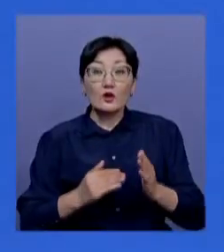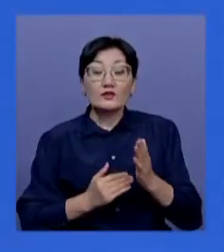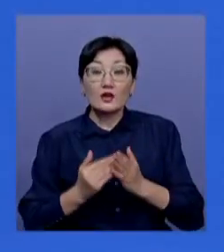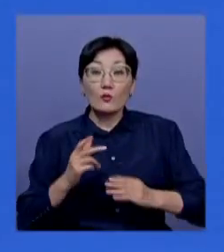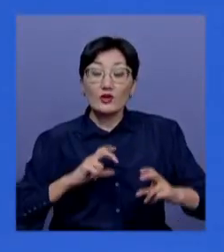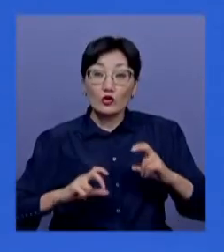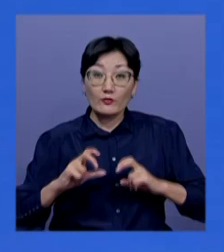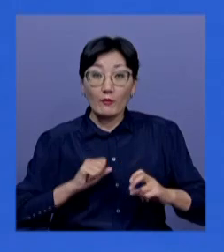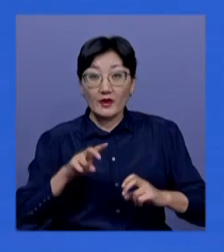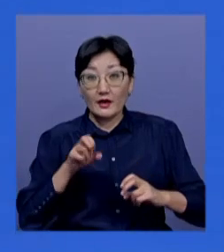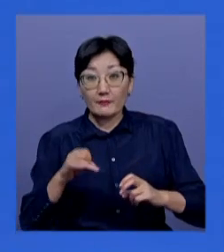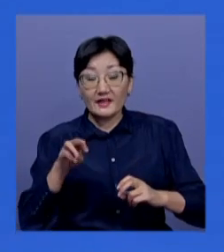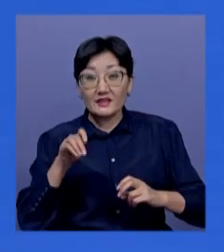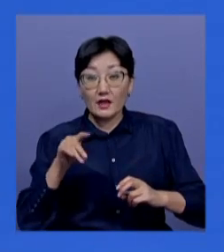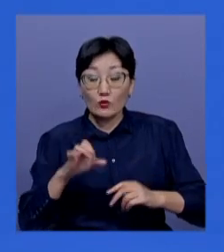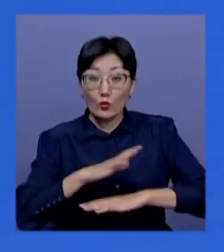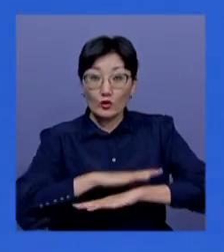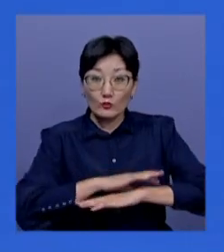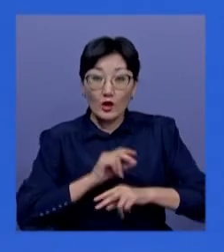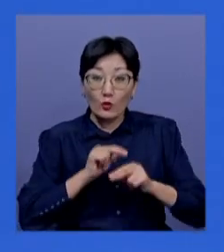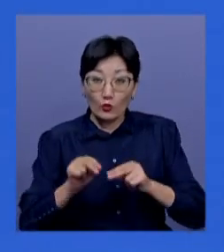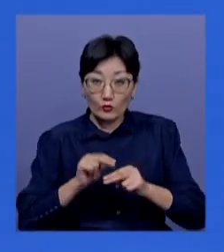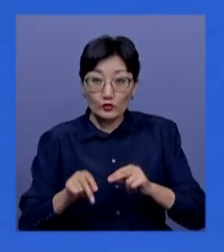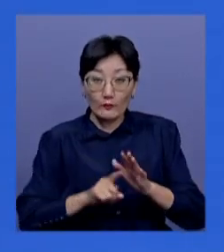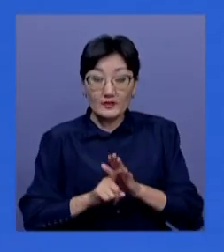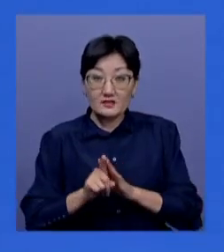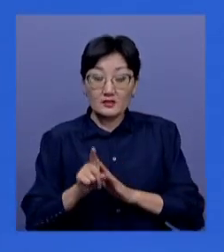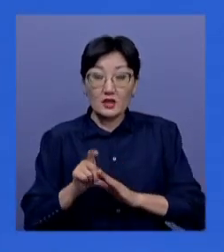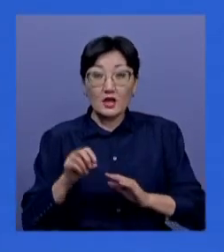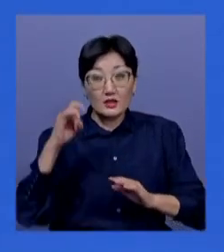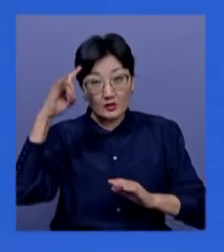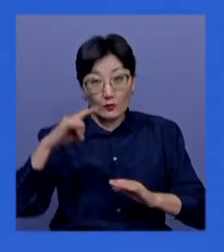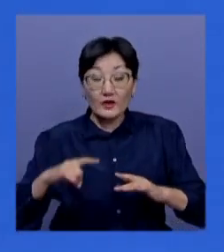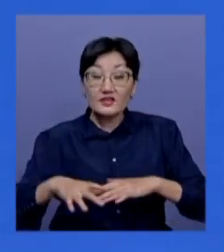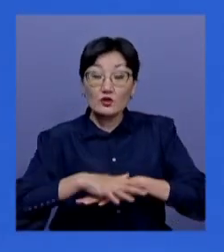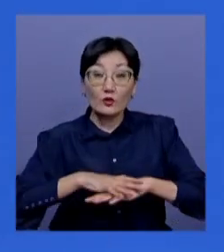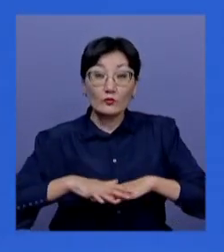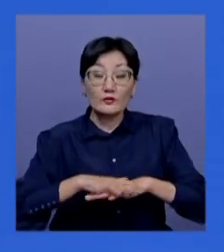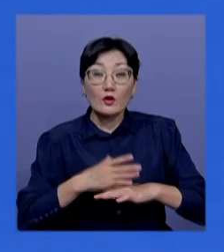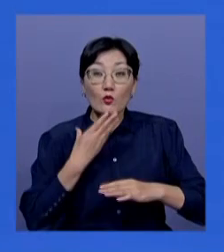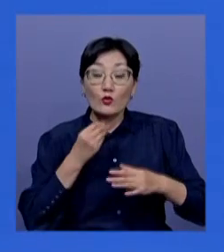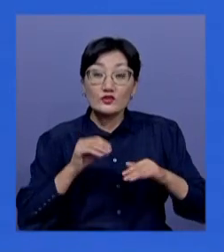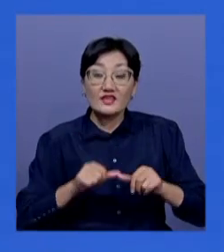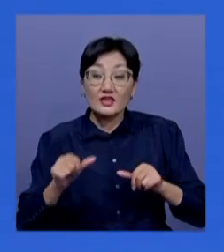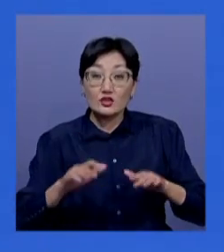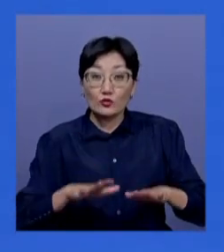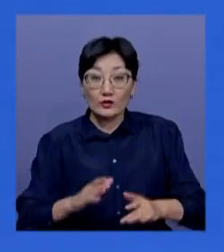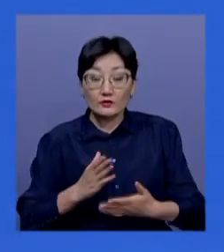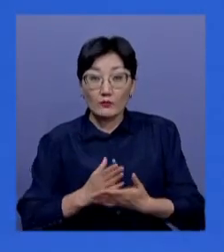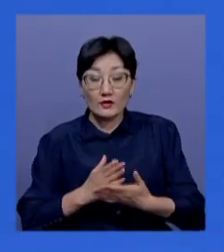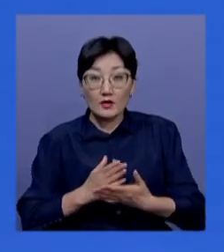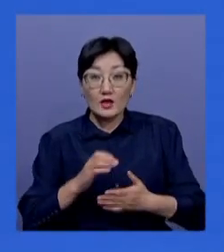оқу орындарында Абай тану курсын оқыту қолға алынды. Қазақ қоғамында өзіндік орны бар Семей